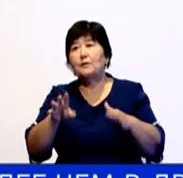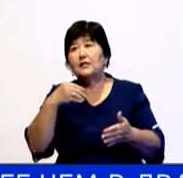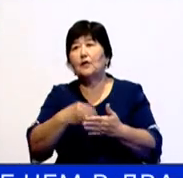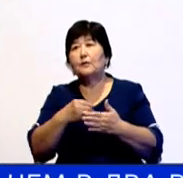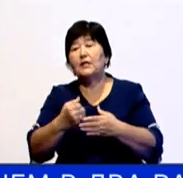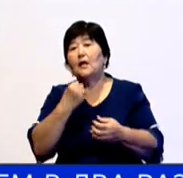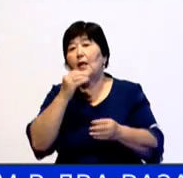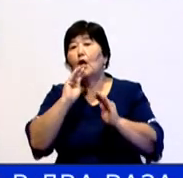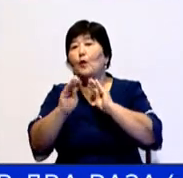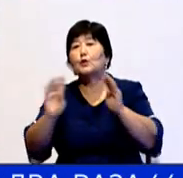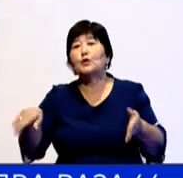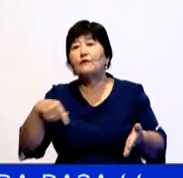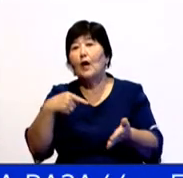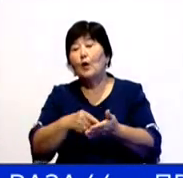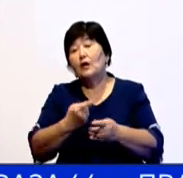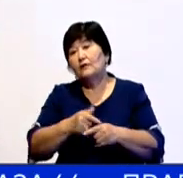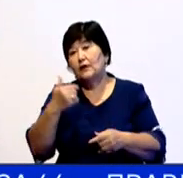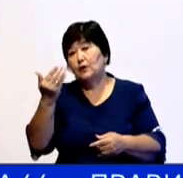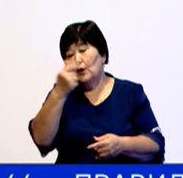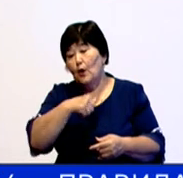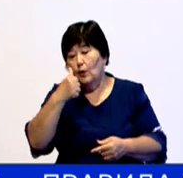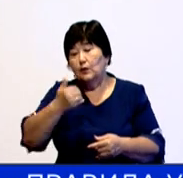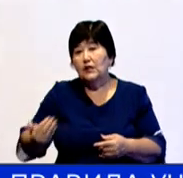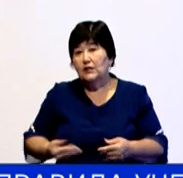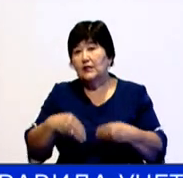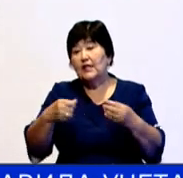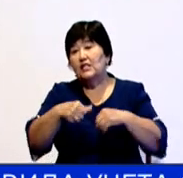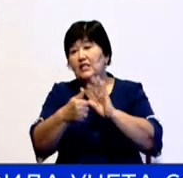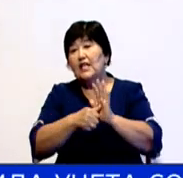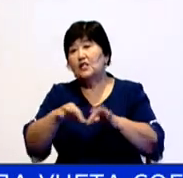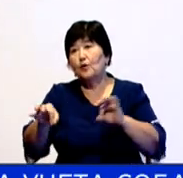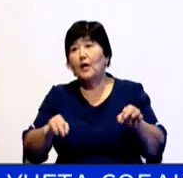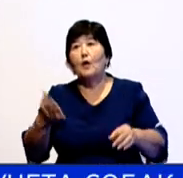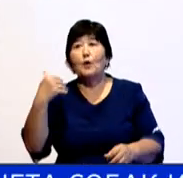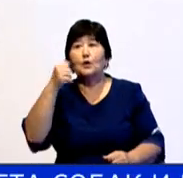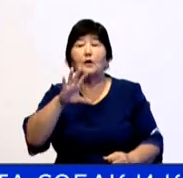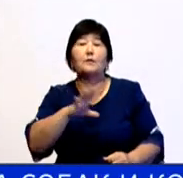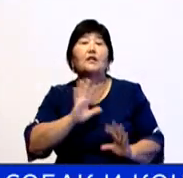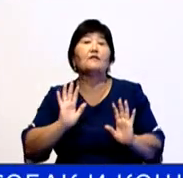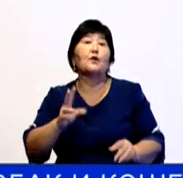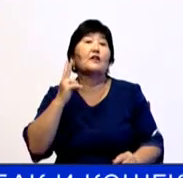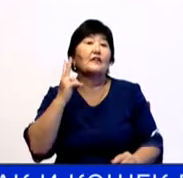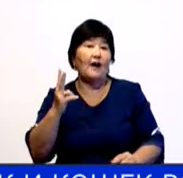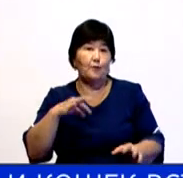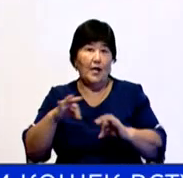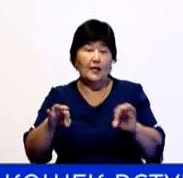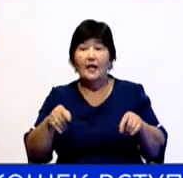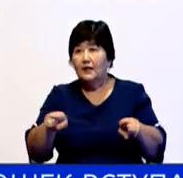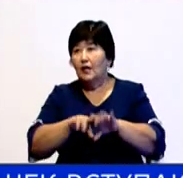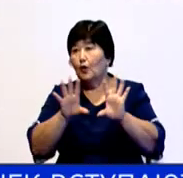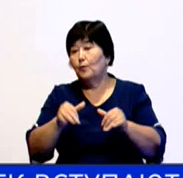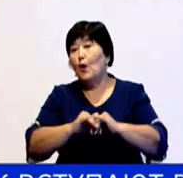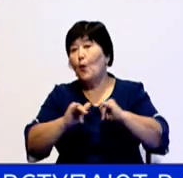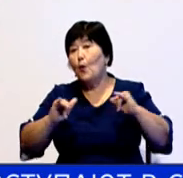бюджета на благоустройство города в этом году жителями предложено 16 проектов в прошлом году было всего два проекта таким образом